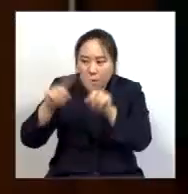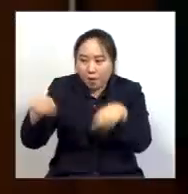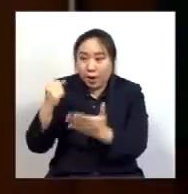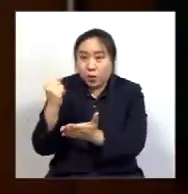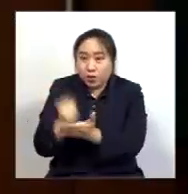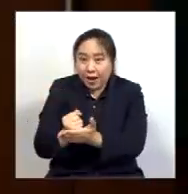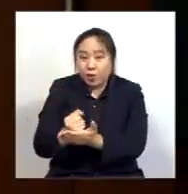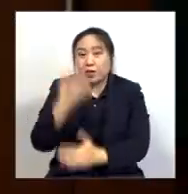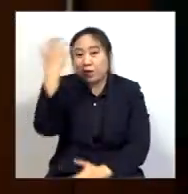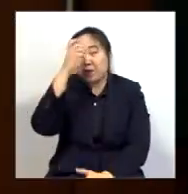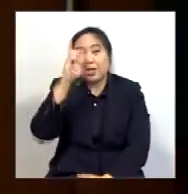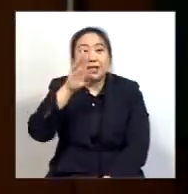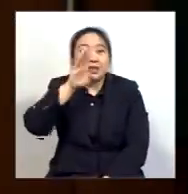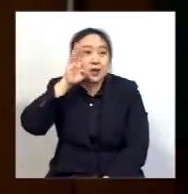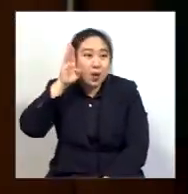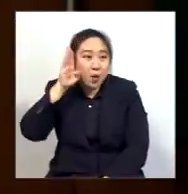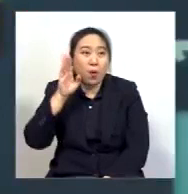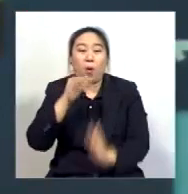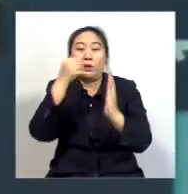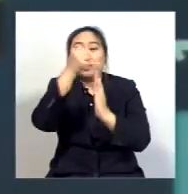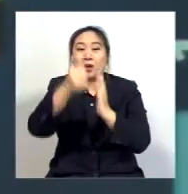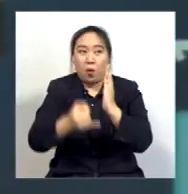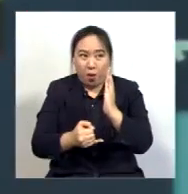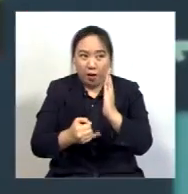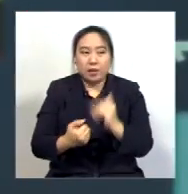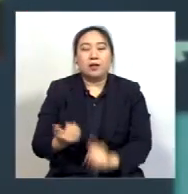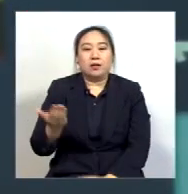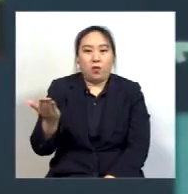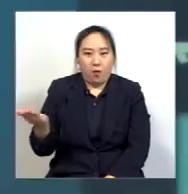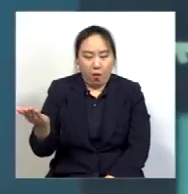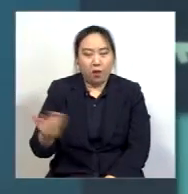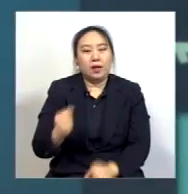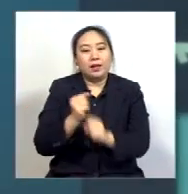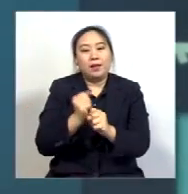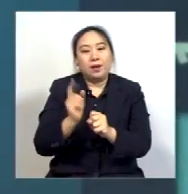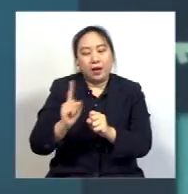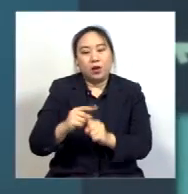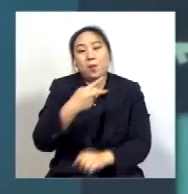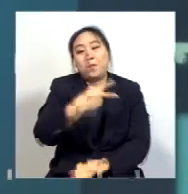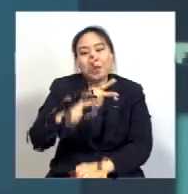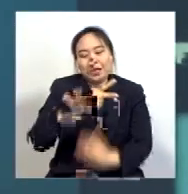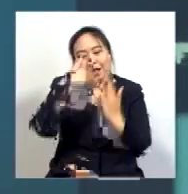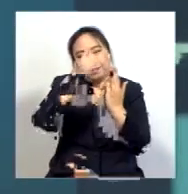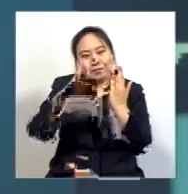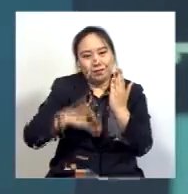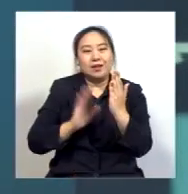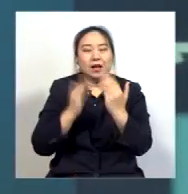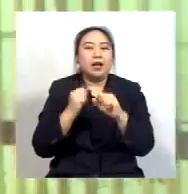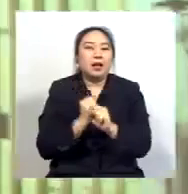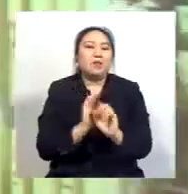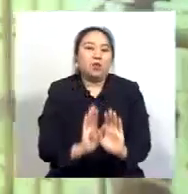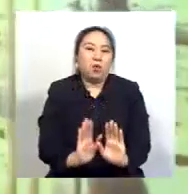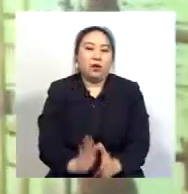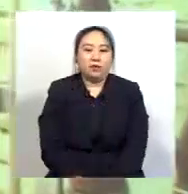าตทีวีดิจิทัลภูมิภาคอย่างถาวรแล้วก็ยังคงนำเสนอรายการเพื่อสืบสานอนุรักษ์ภาษาถิ่นต่อไปด้วยค่ะ